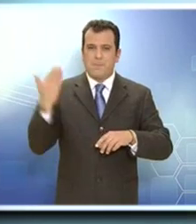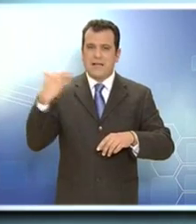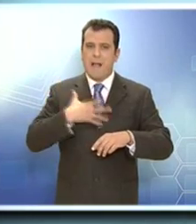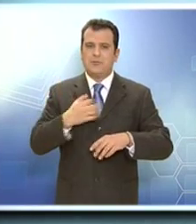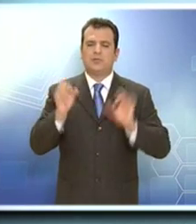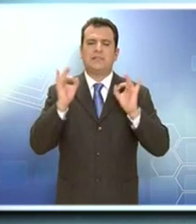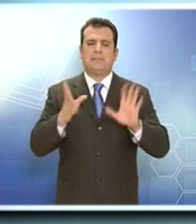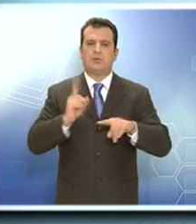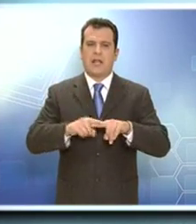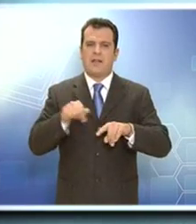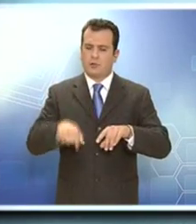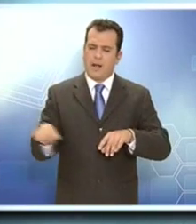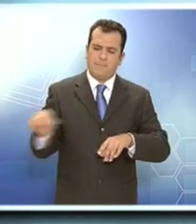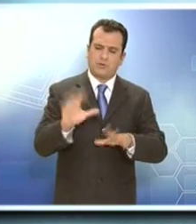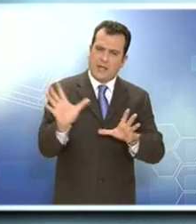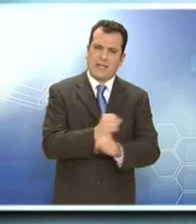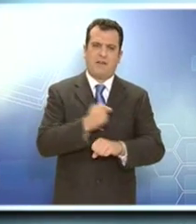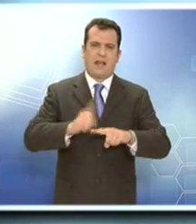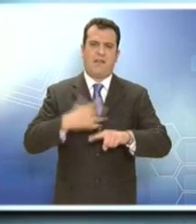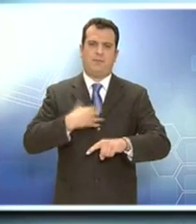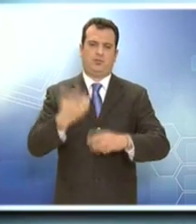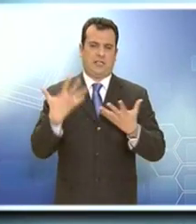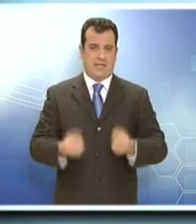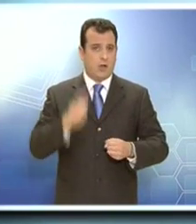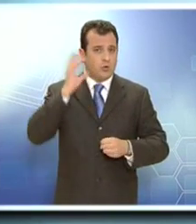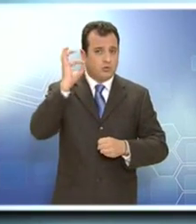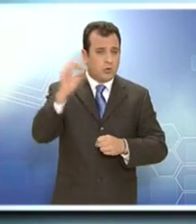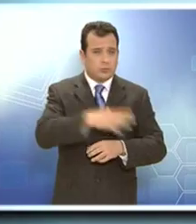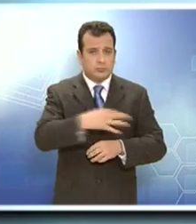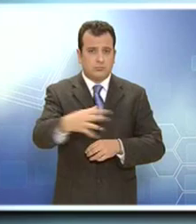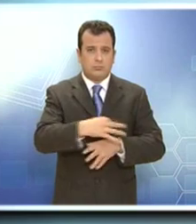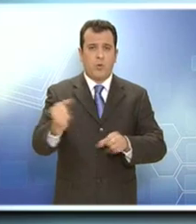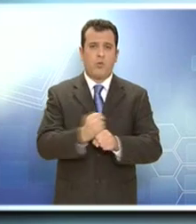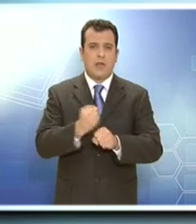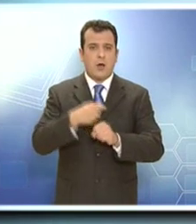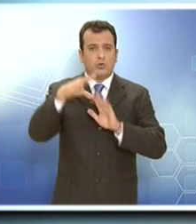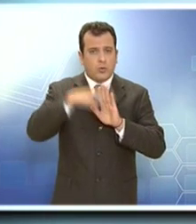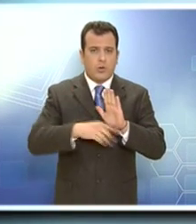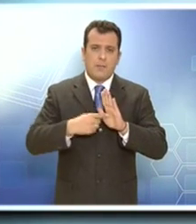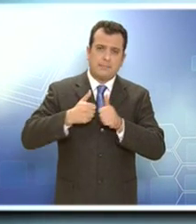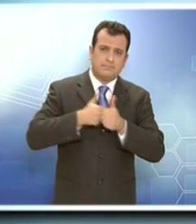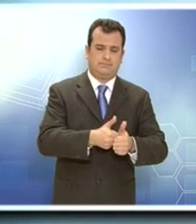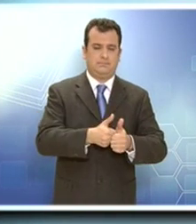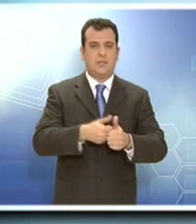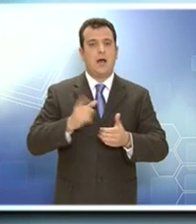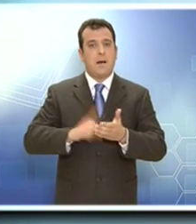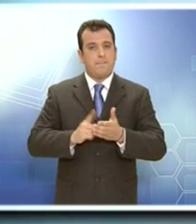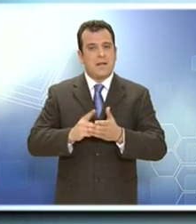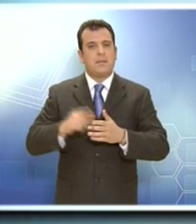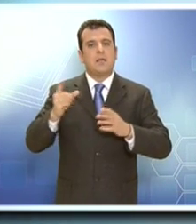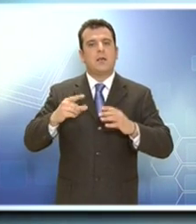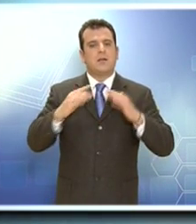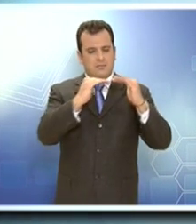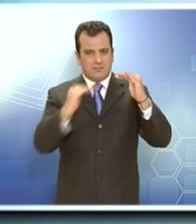αξιοπιστία της και τονίζουν ότι τώρα το πρώτο ζητούμενο είναι η δημιουργία νέων θέσεων εργασίας και η εφαρμογή του προγράμματος. Χρειάζεται να στηρίξουμε τη μεσαία τάξη,